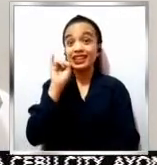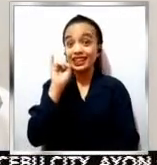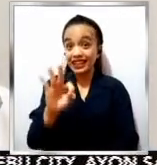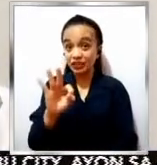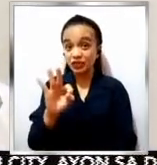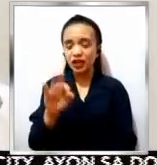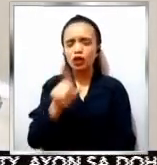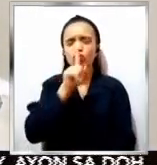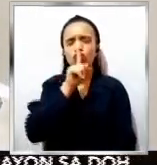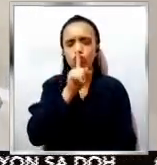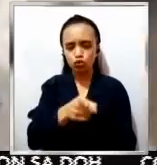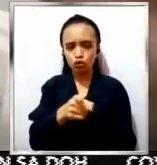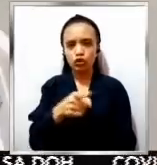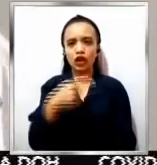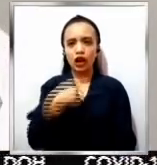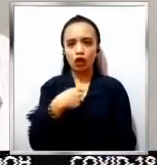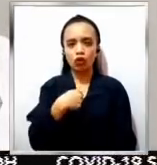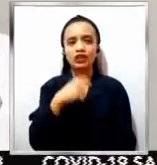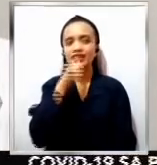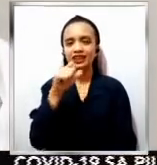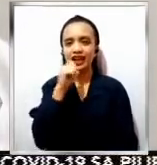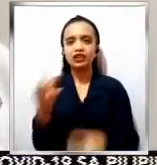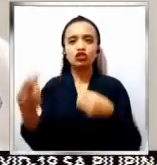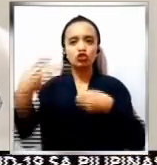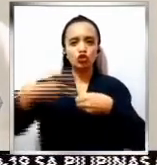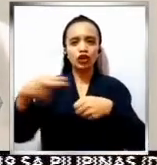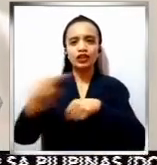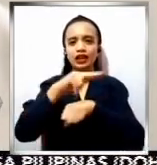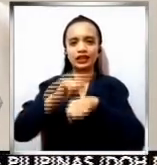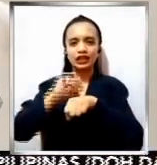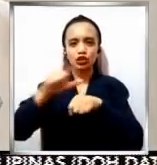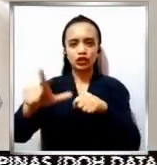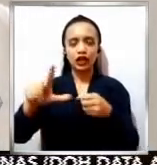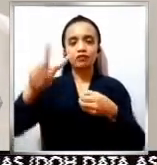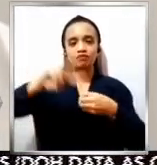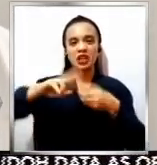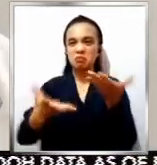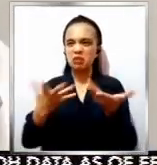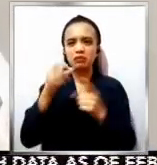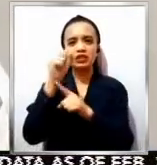ako kakandidato sa national. Earliest na pag-decide September,